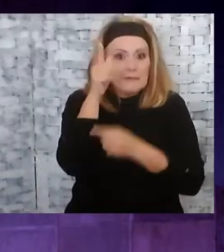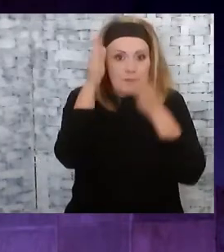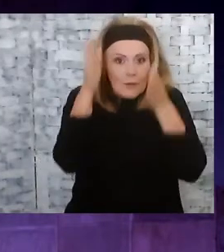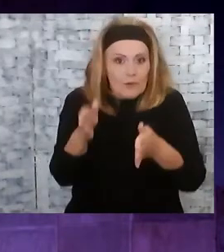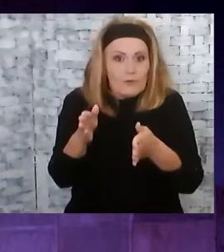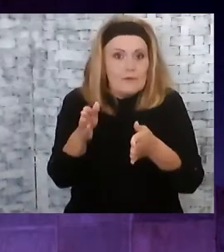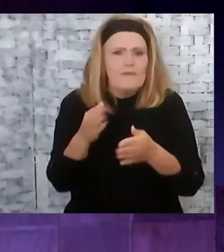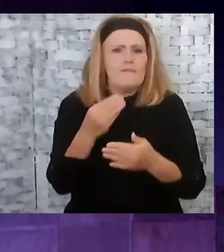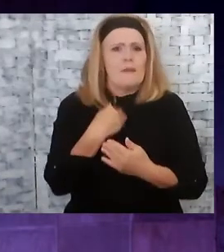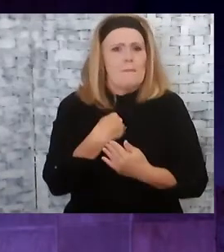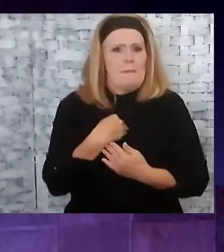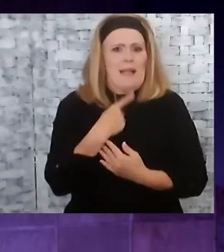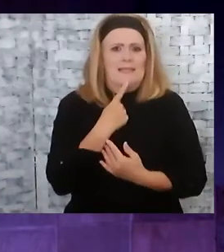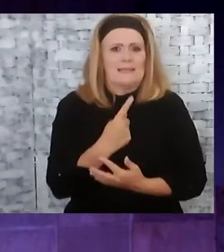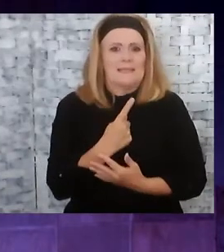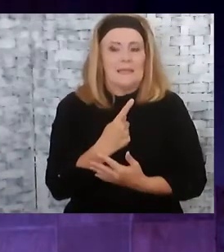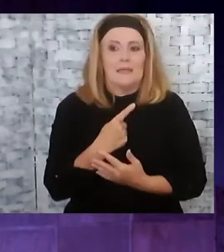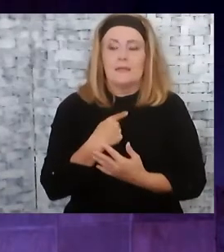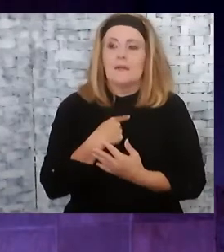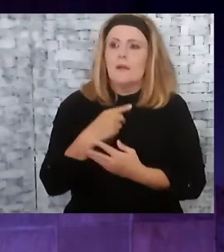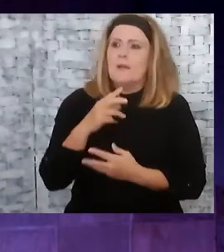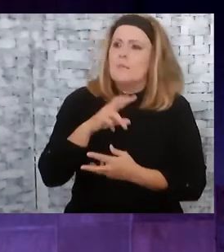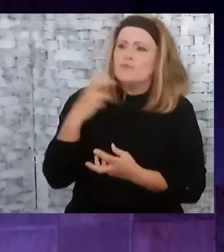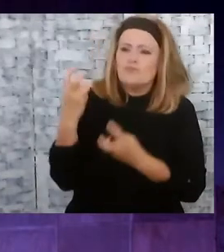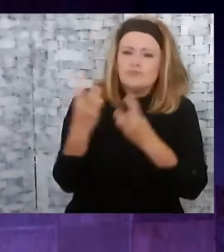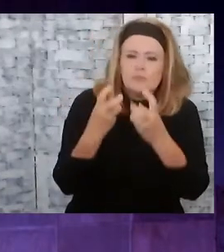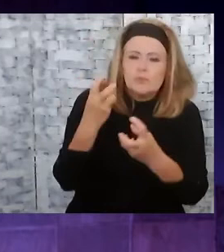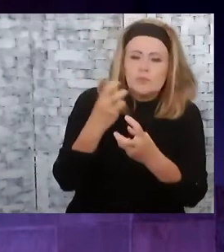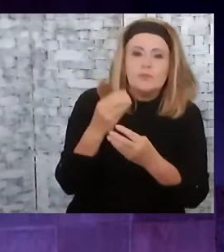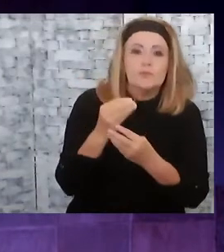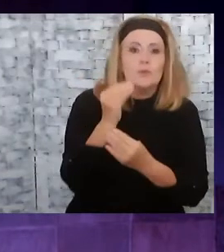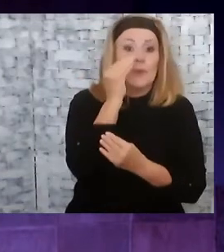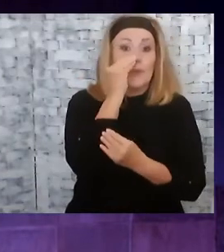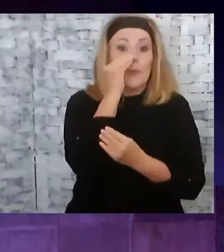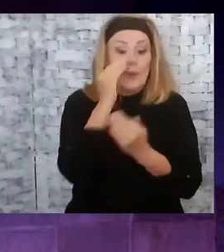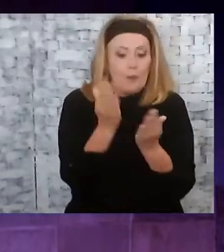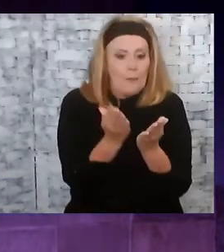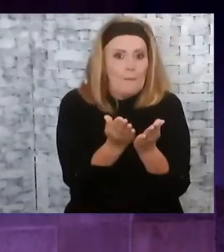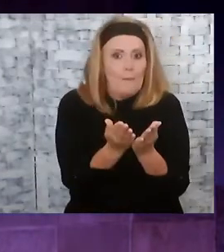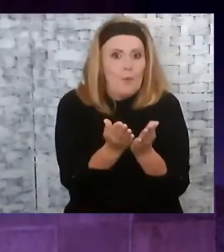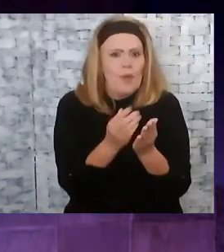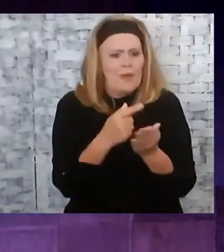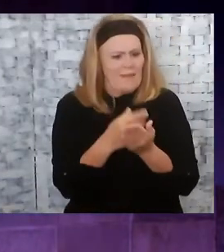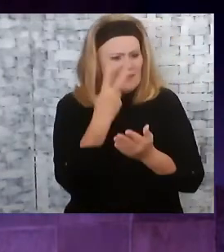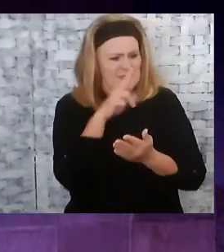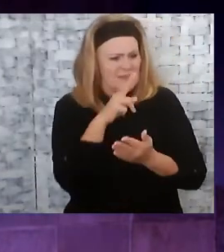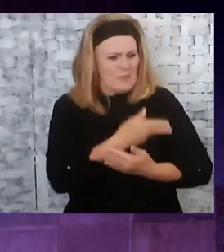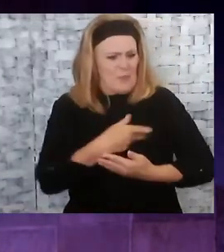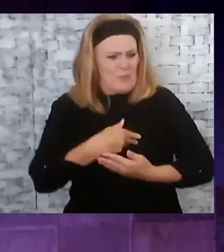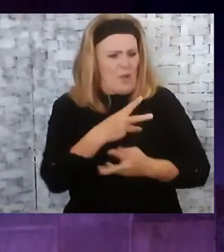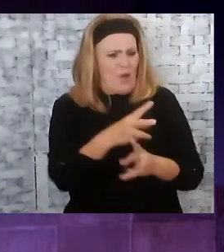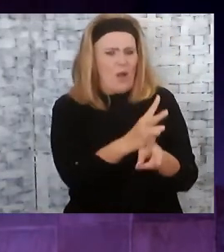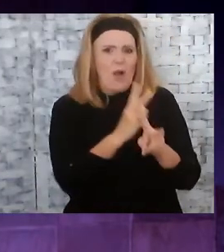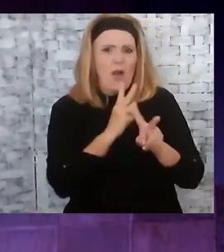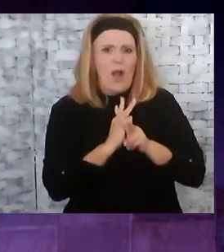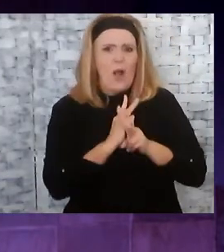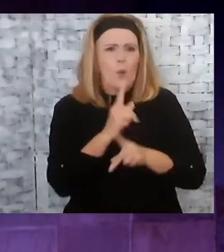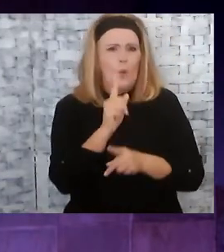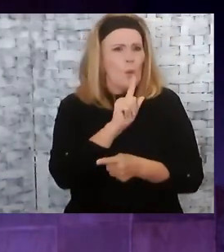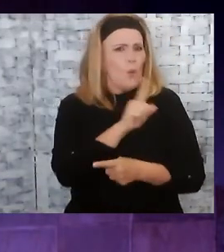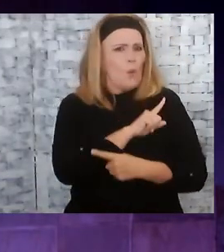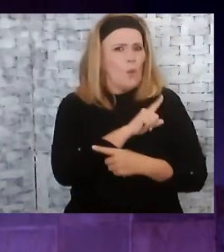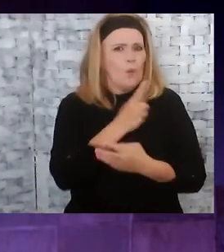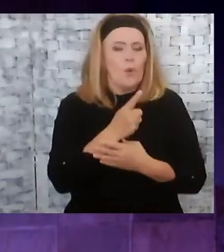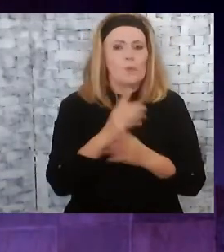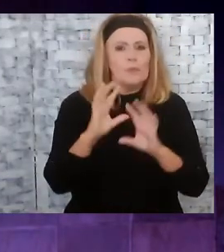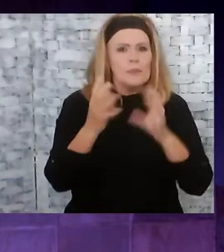kom ek op 'n koerantartikelkie, 'n skoolkoerantartikelkie af. En ek kyk en ek sien, hoekom is my ma dit hou, want dit is dan nou die